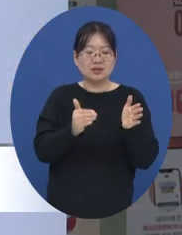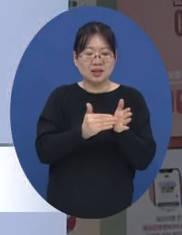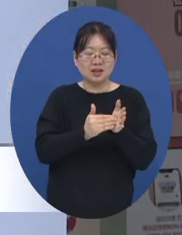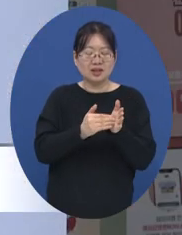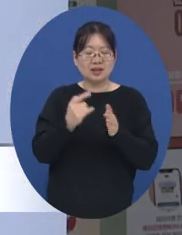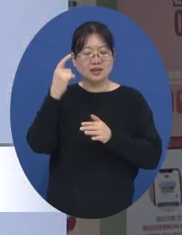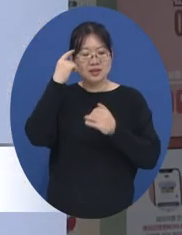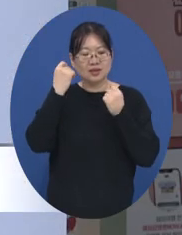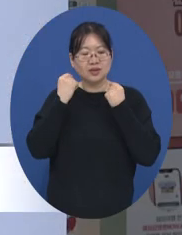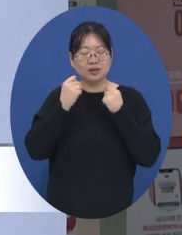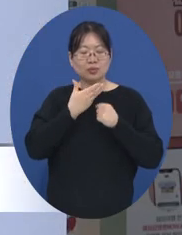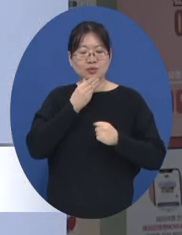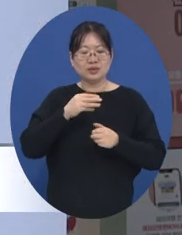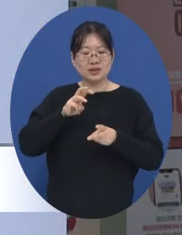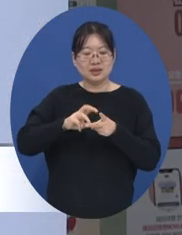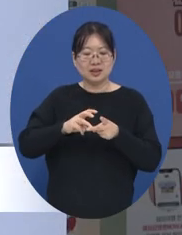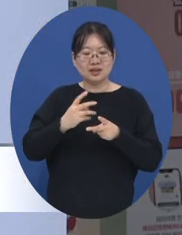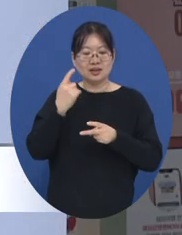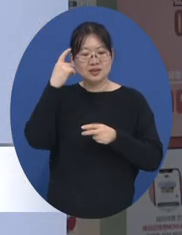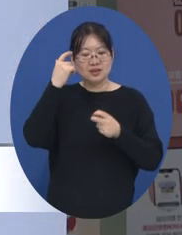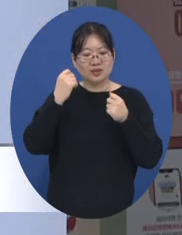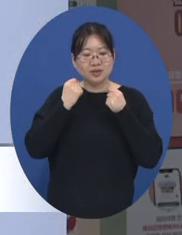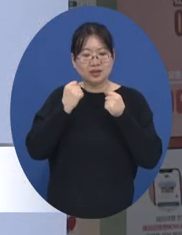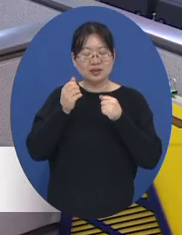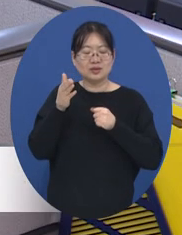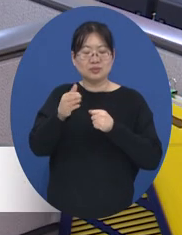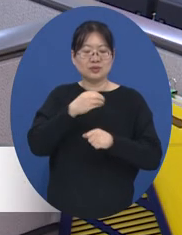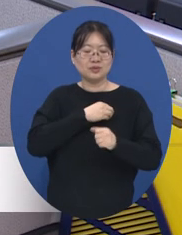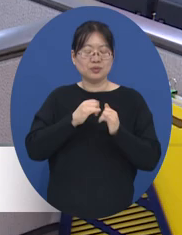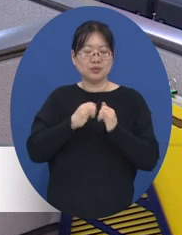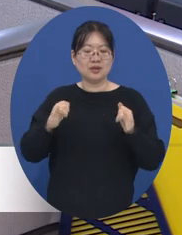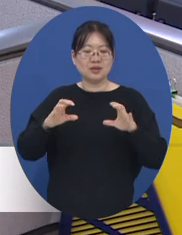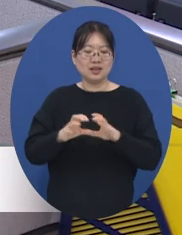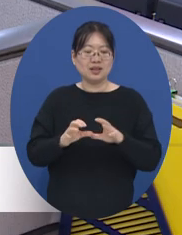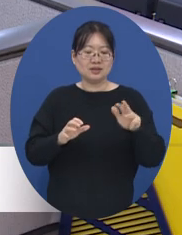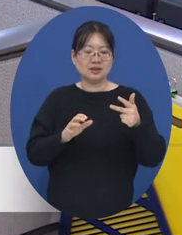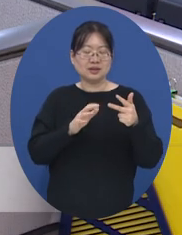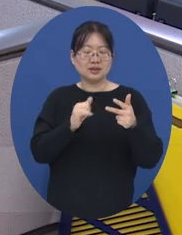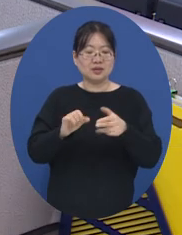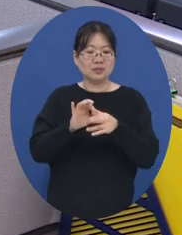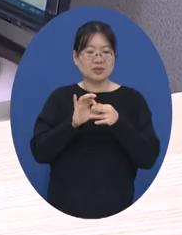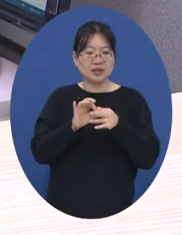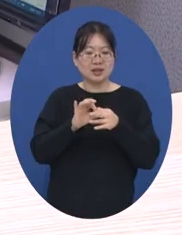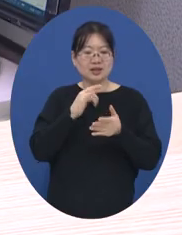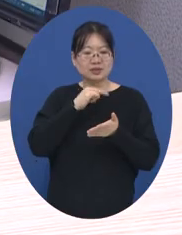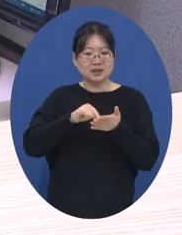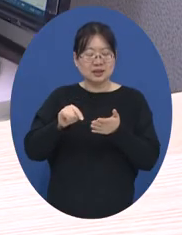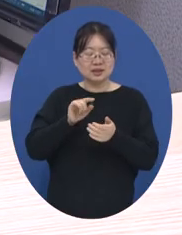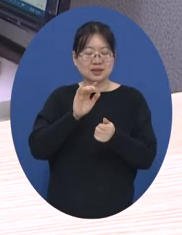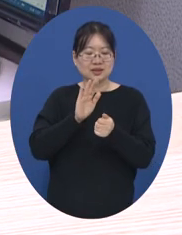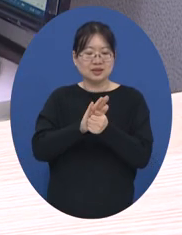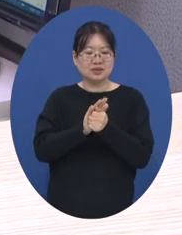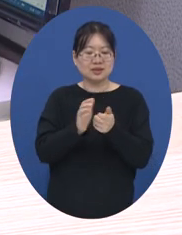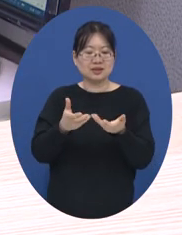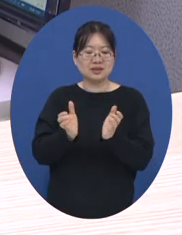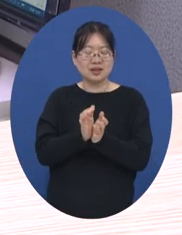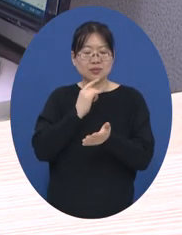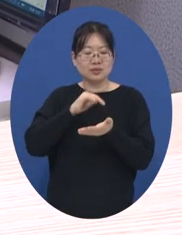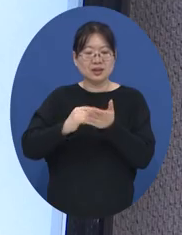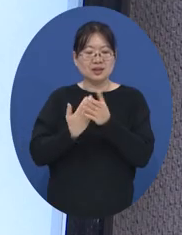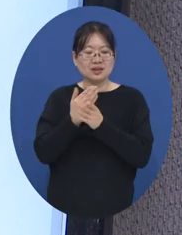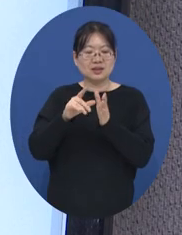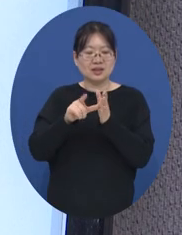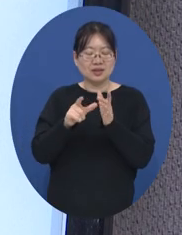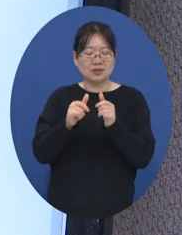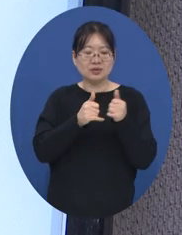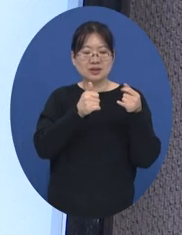정신건강 폭 센터의 정신 건강 전문 요원을 포함해 실 100명으로 구성된 경우도 채널 수 있는 지원되는 재난 발생시 도민을 대상으로